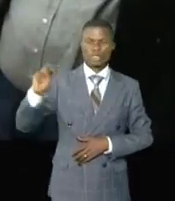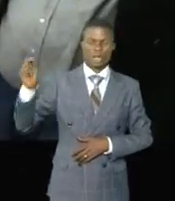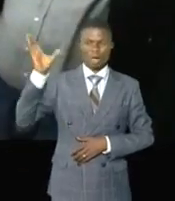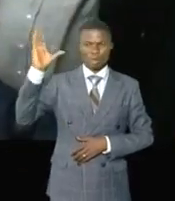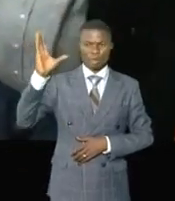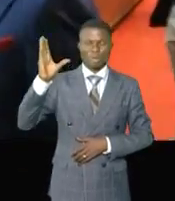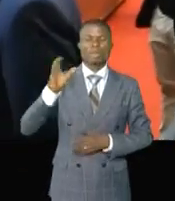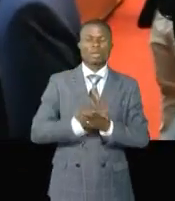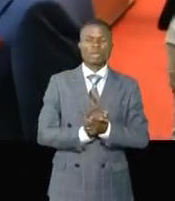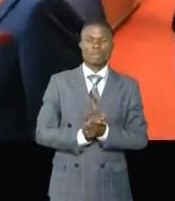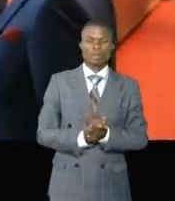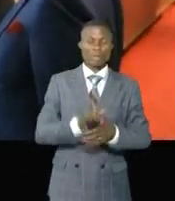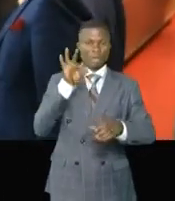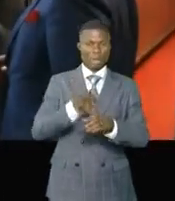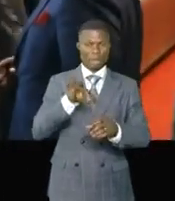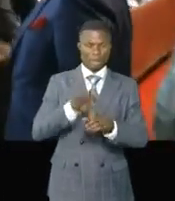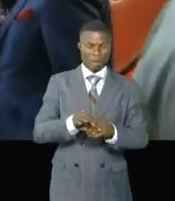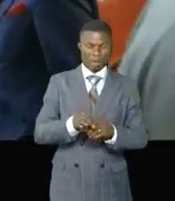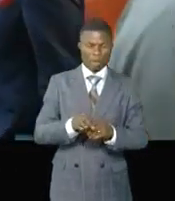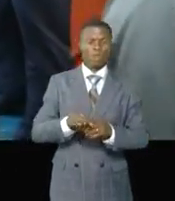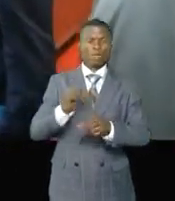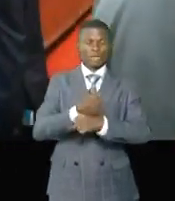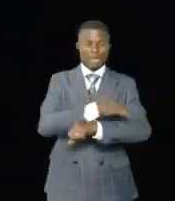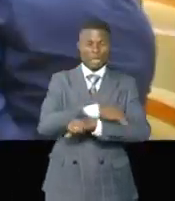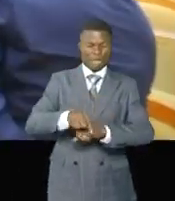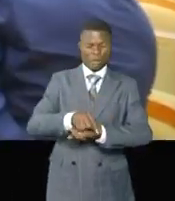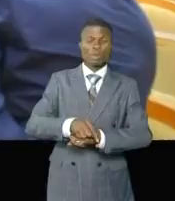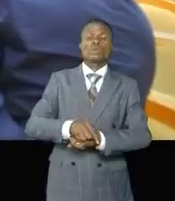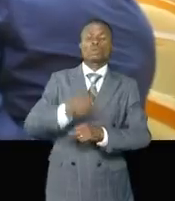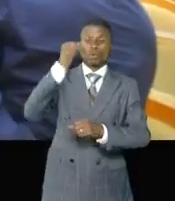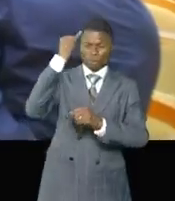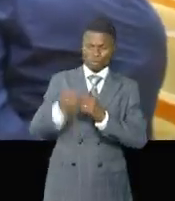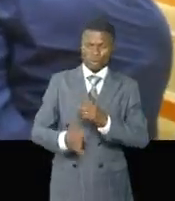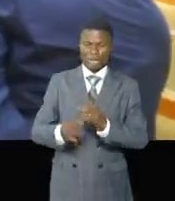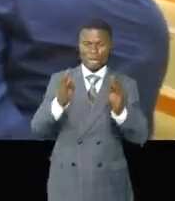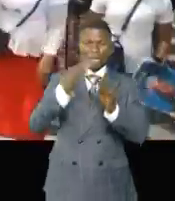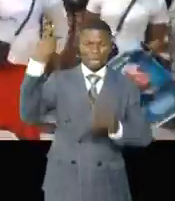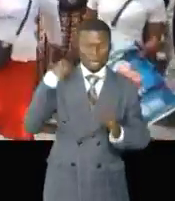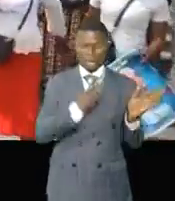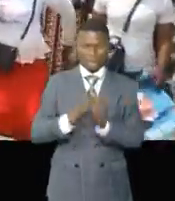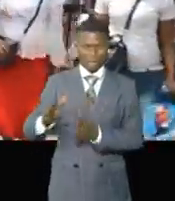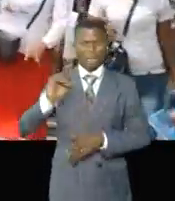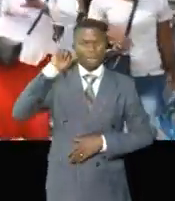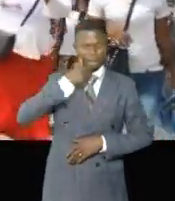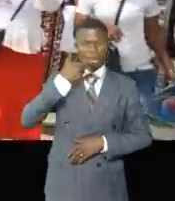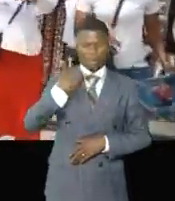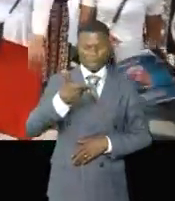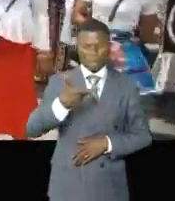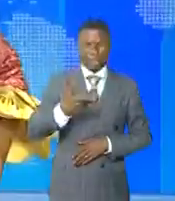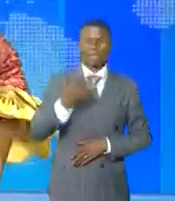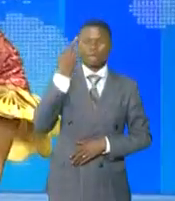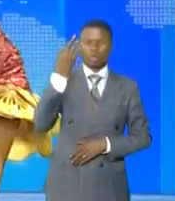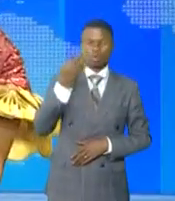Mungiwa. Le vote et l'installation du bureau définitif de l'Assemblée nationale prévu pour le mercredi.